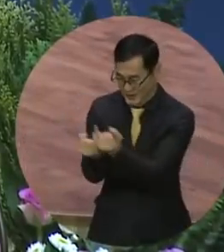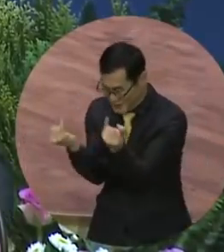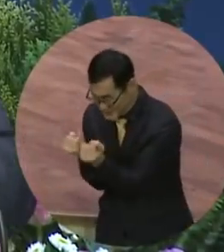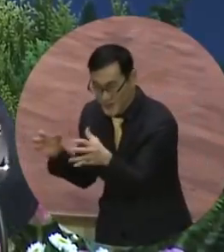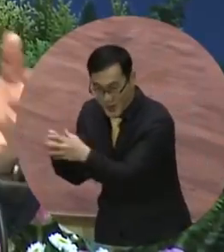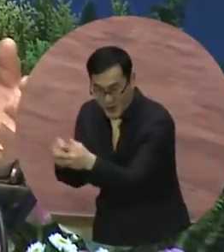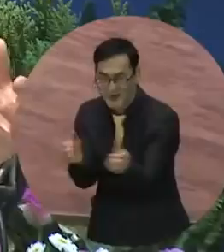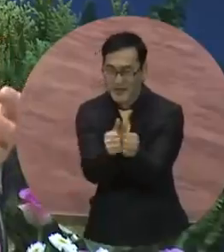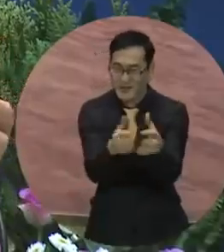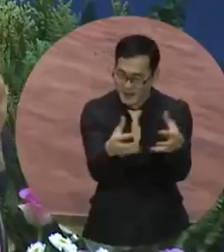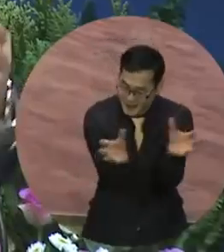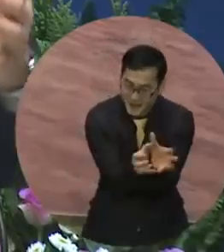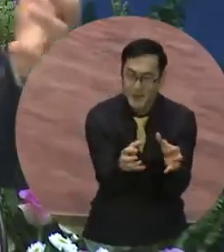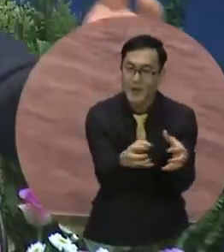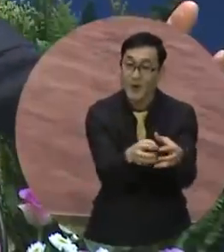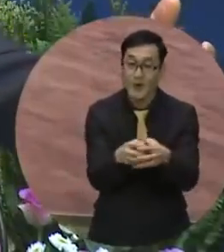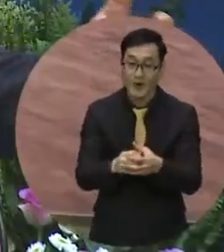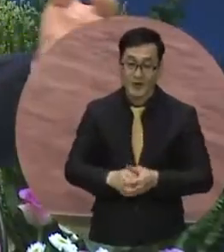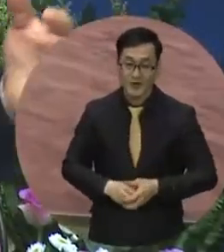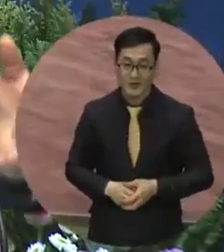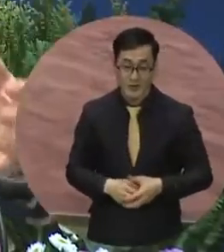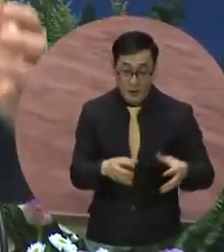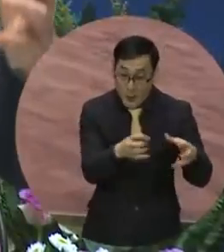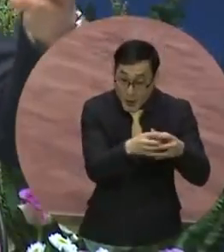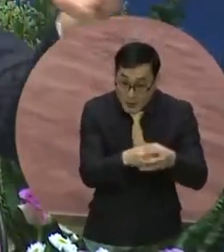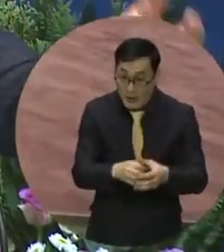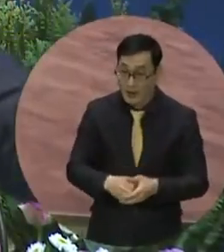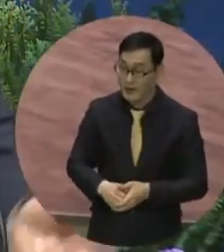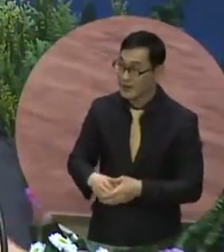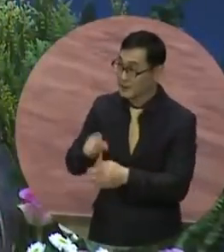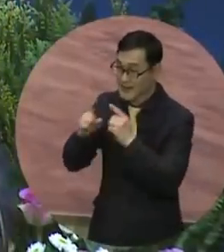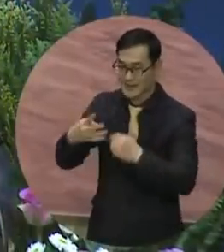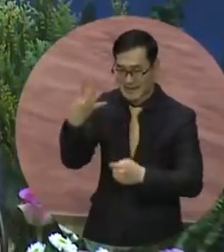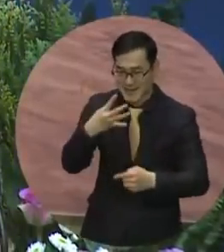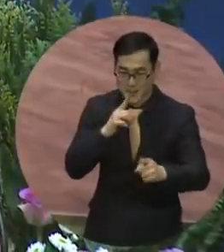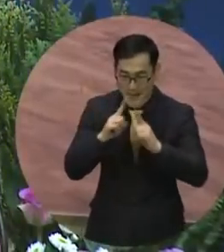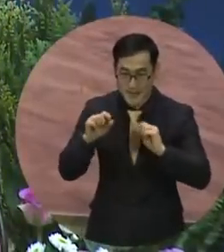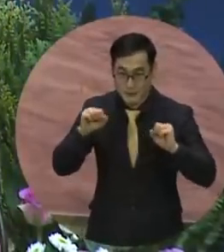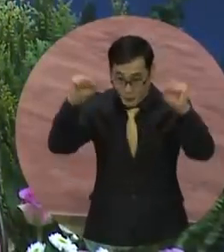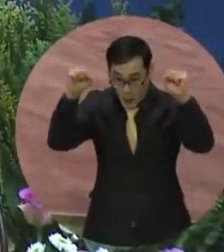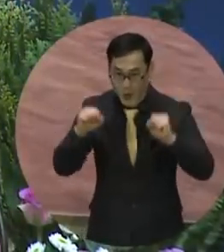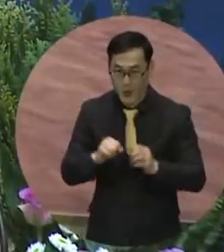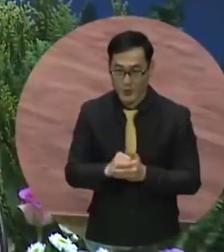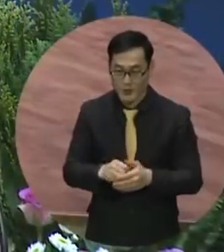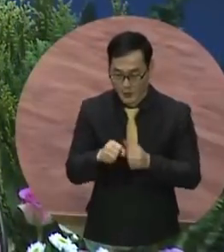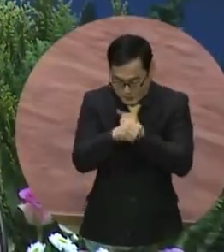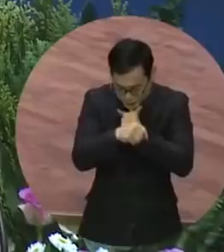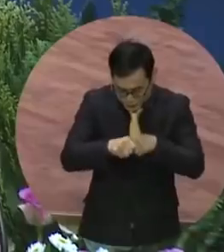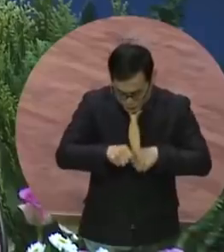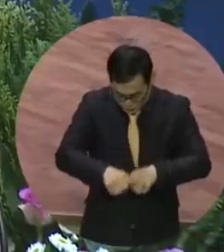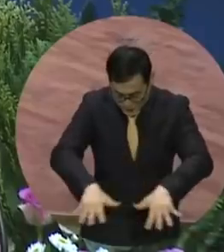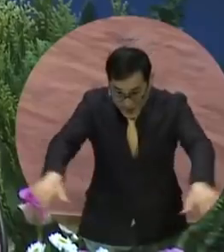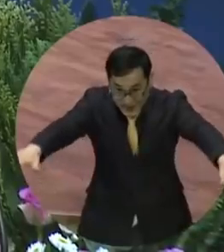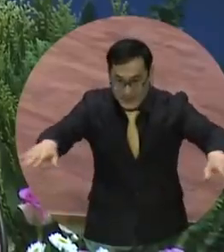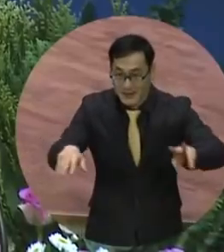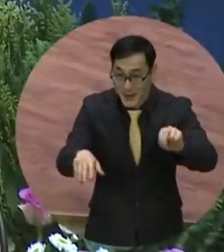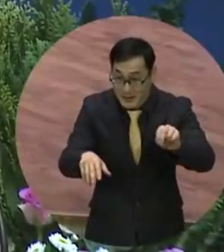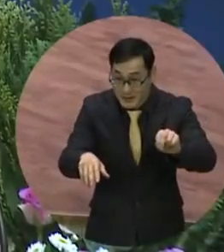교회가요 부흥되려 그러면 사천 말씀 일어나고 이만 현장 전도 제자로 세입하려 그러면 전도회가